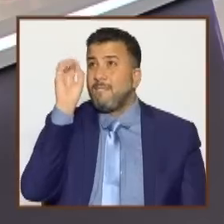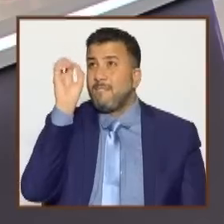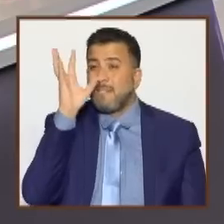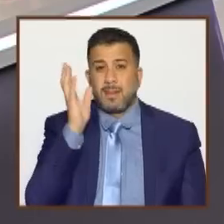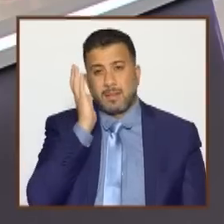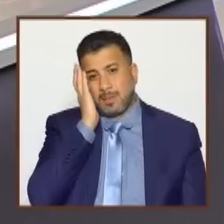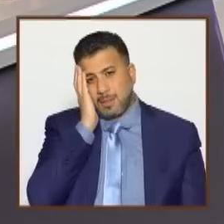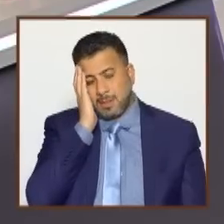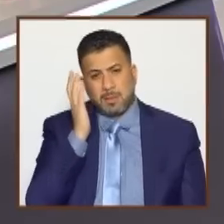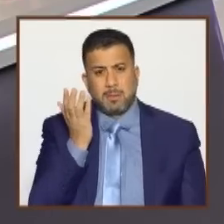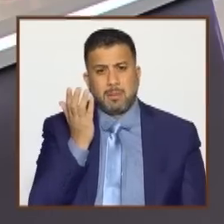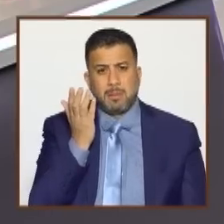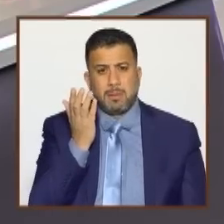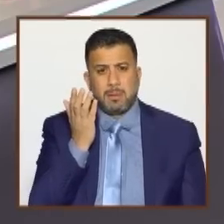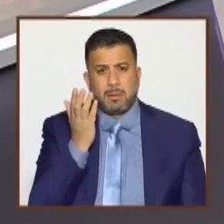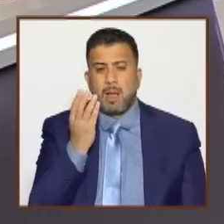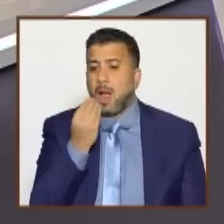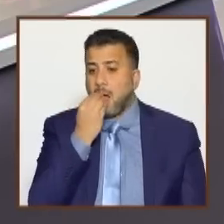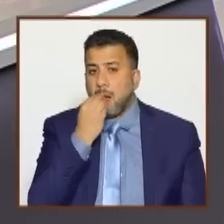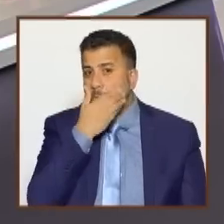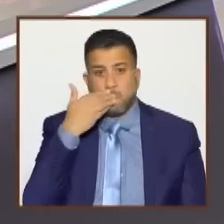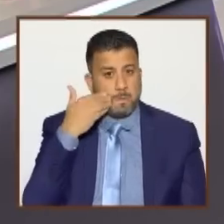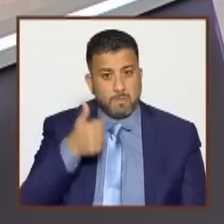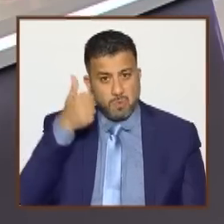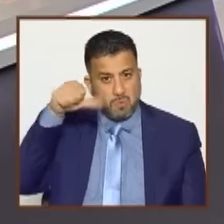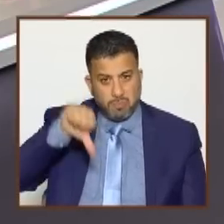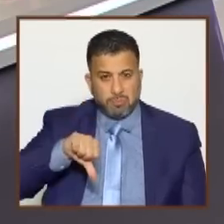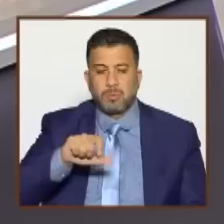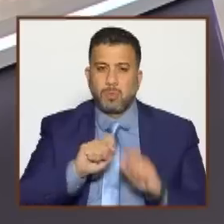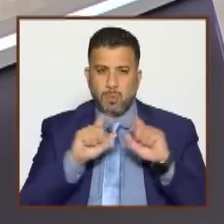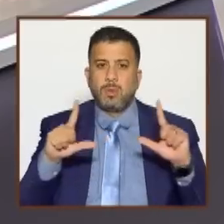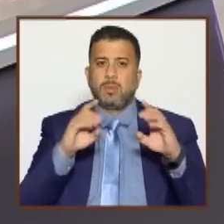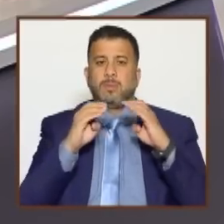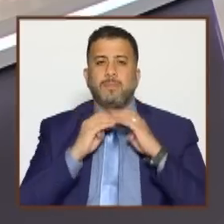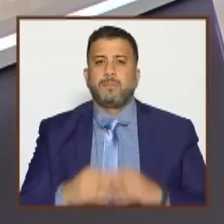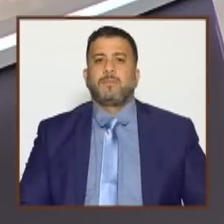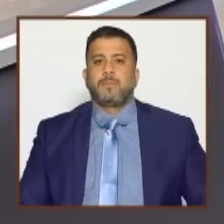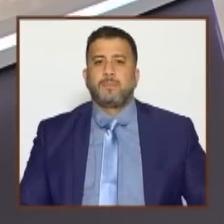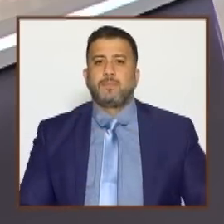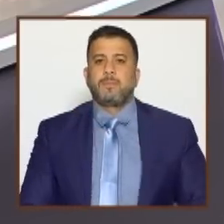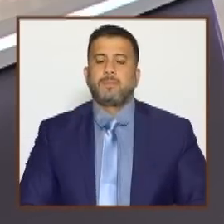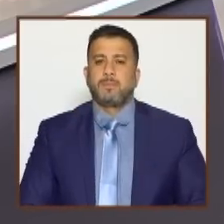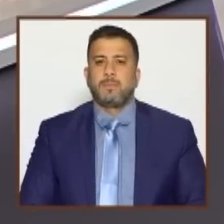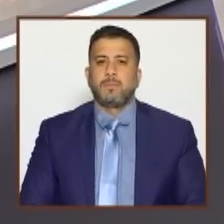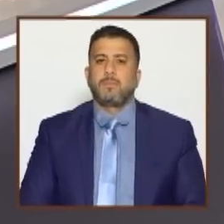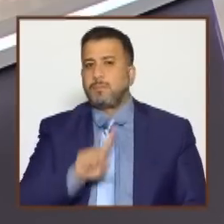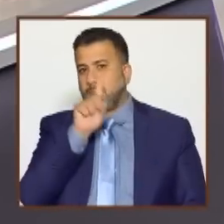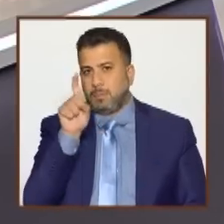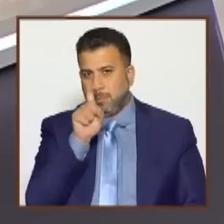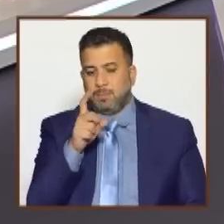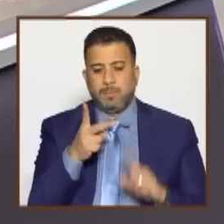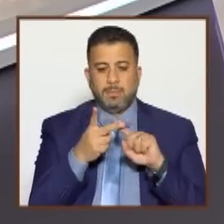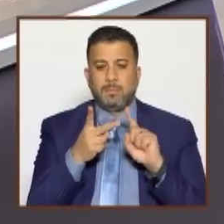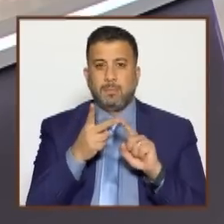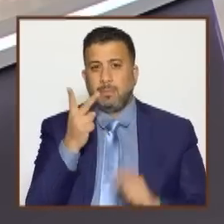فما أدري هل يفطر أو لا. طيب إن شاء الله. جهاز. السؤال الثاني يا شيخ، هل بالنسبة